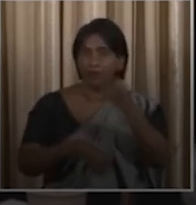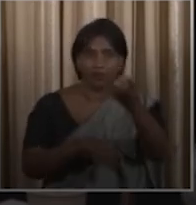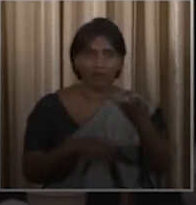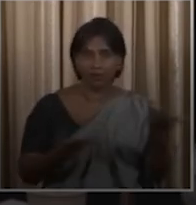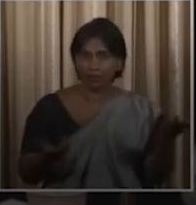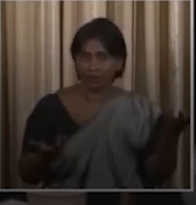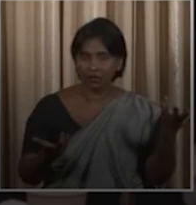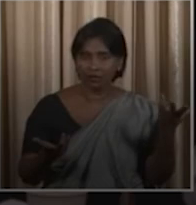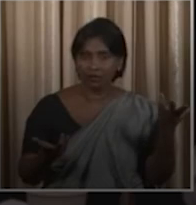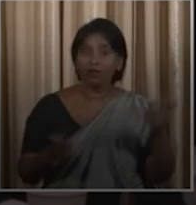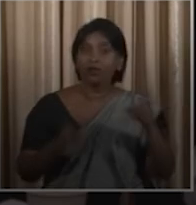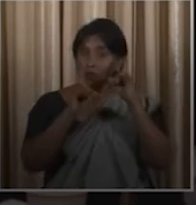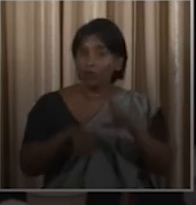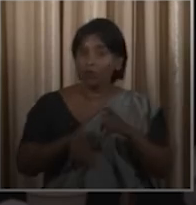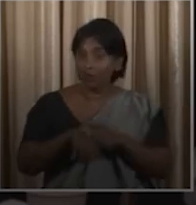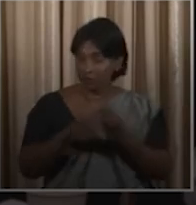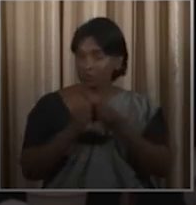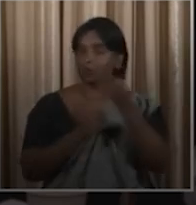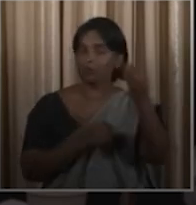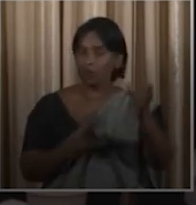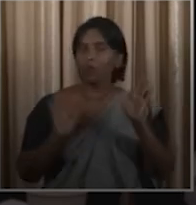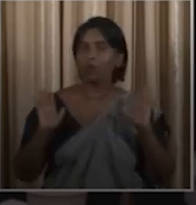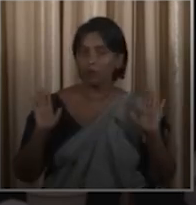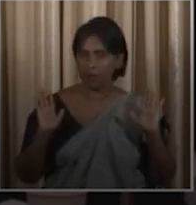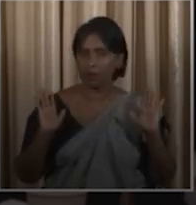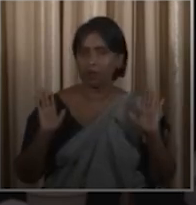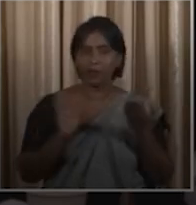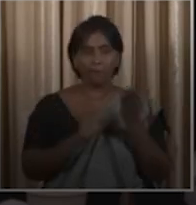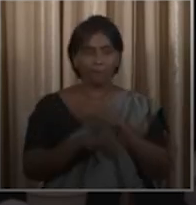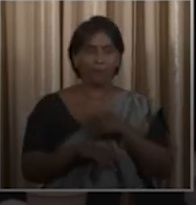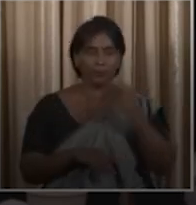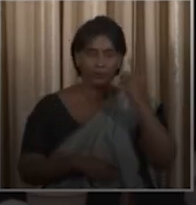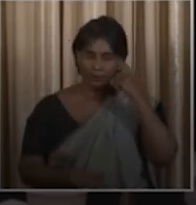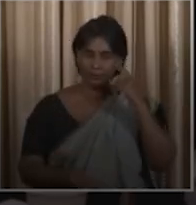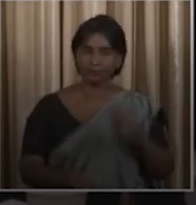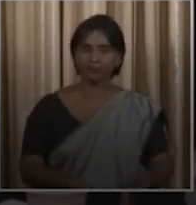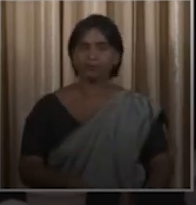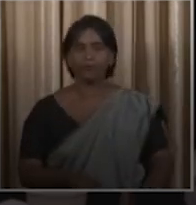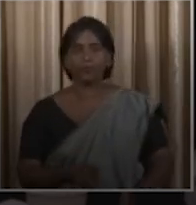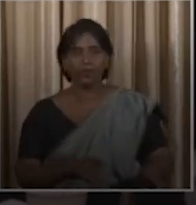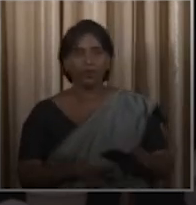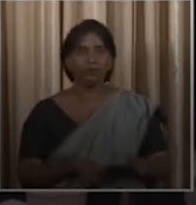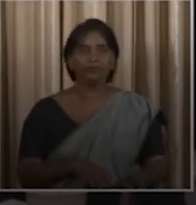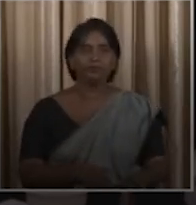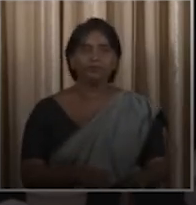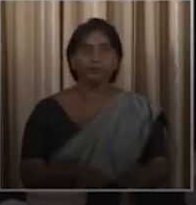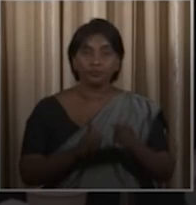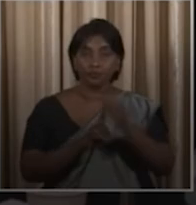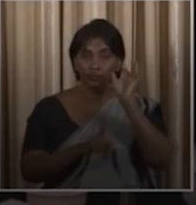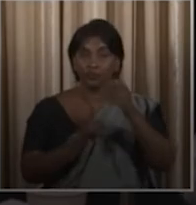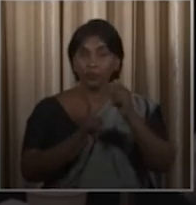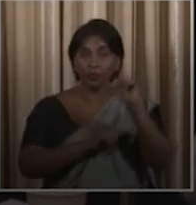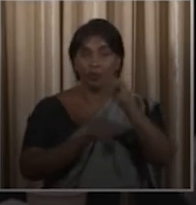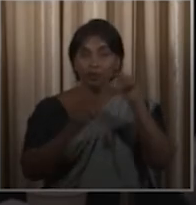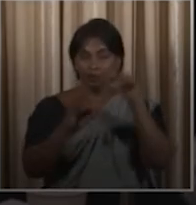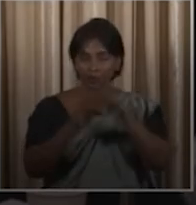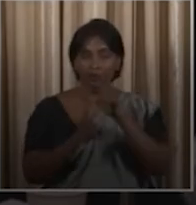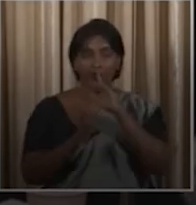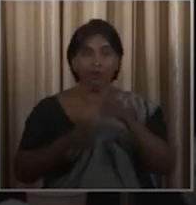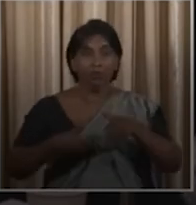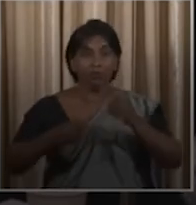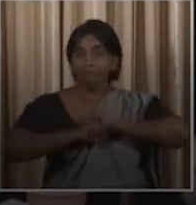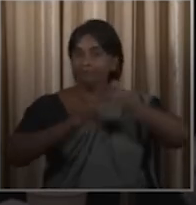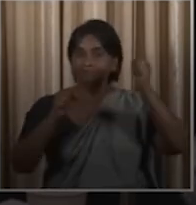දී යුතුයි ඒ ජනතාවට පෞගේදා මට මතකයි ජනාධිපතිවරයා මේ පාර්ලිමේන්තුව මතලා කිව්වා පාරට බහින්න දෙන්නේ නැ හමුදාව